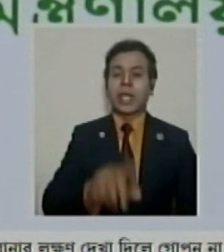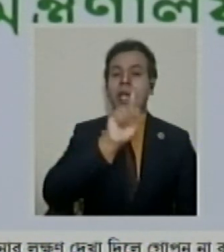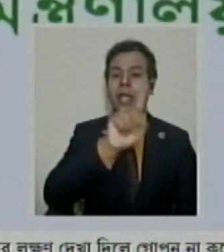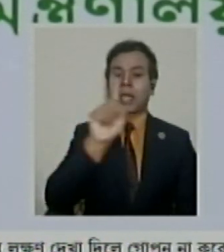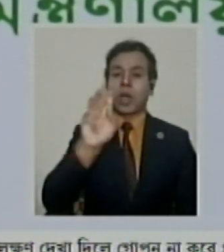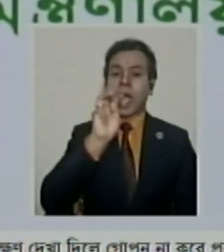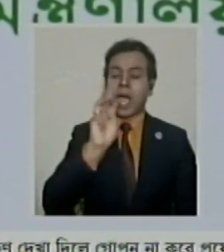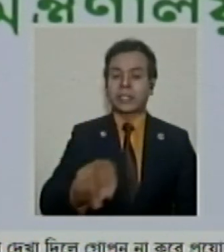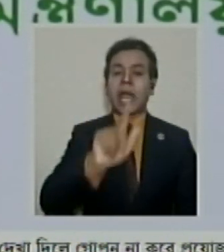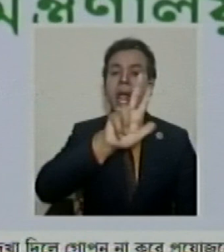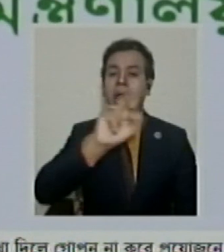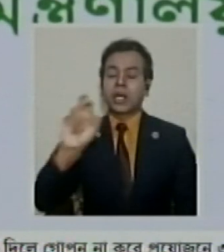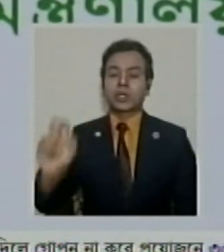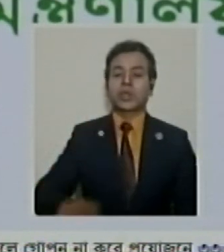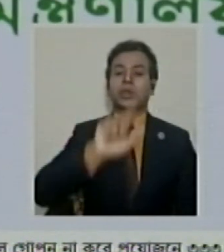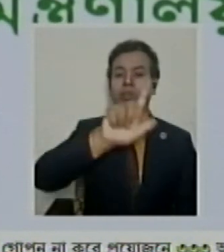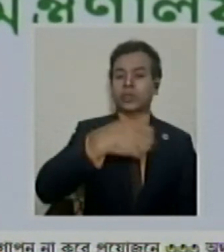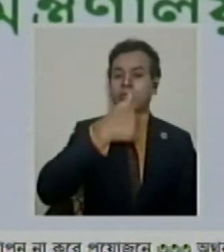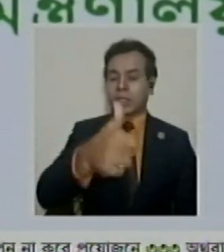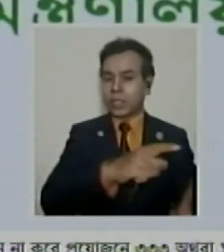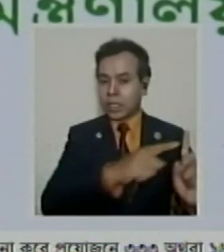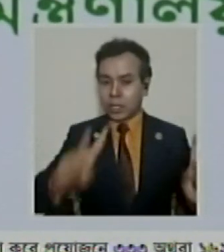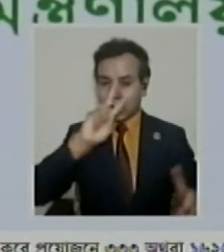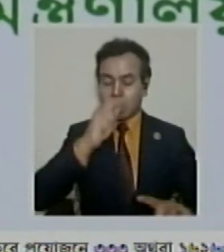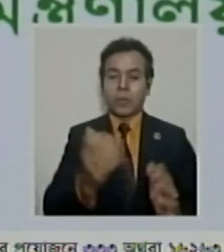12,229টি এবং 24 ঘন্টায় পরীক্ষা হয়েছে